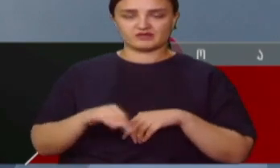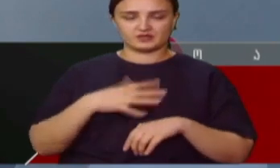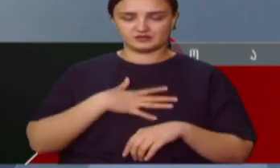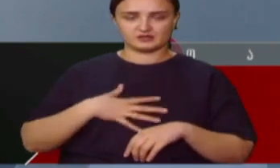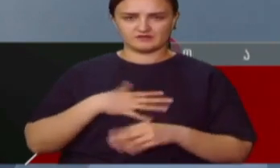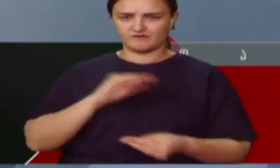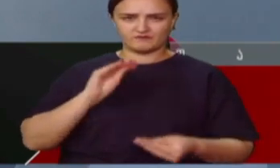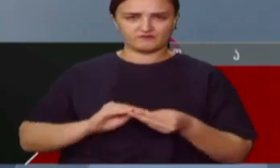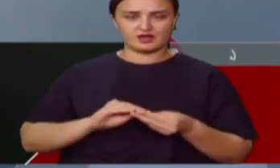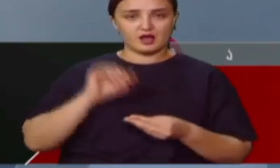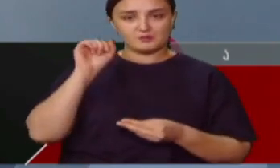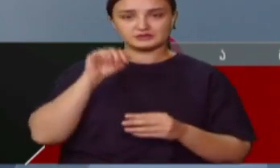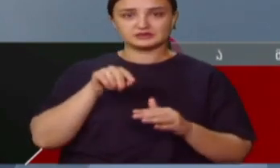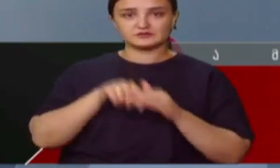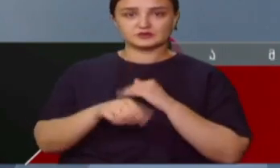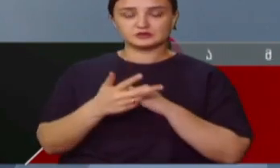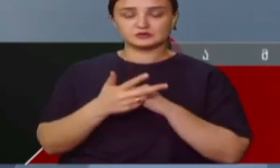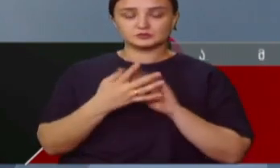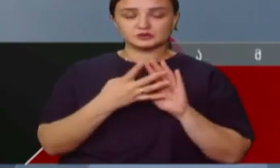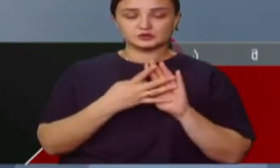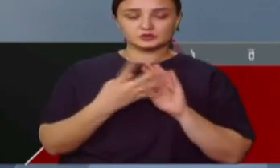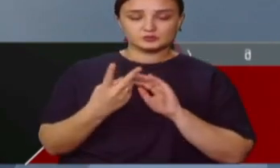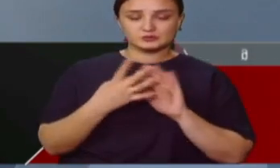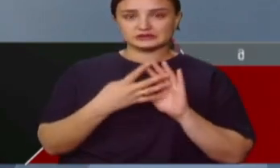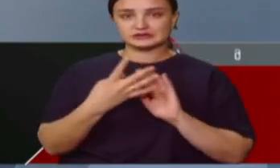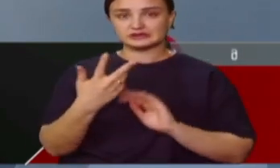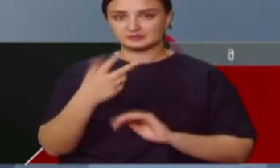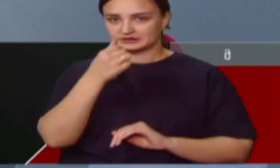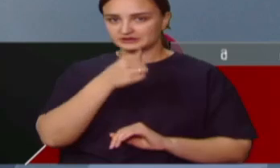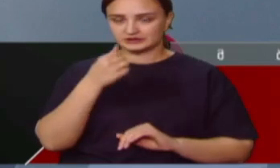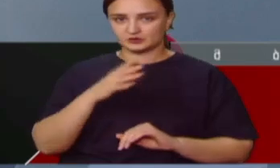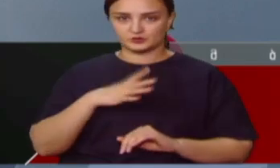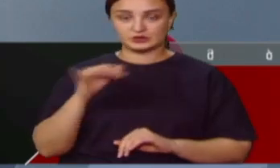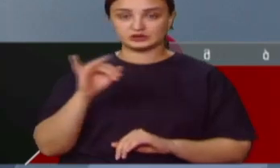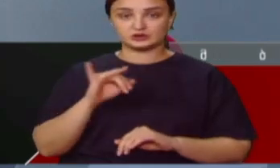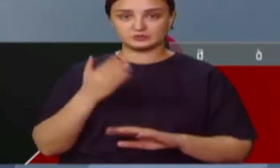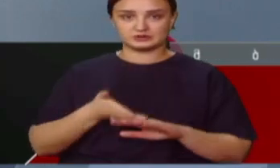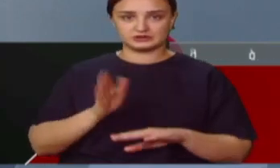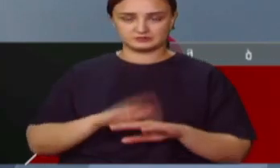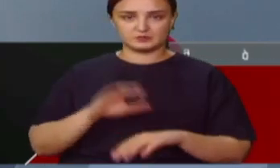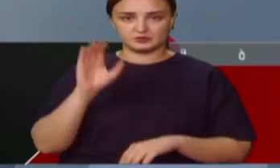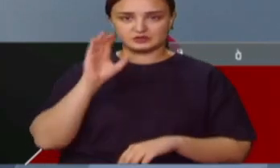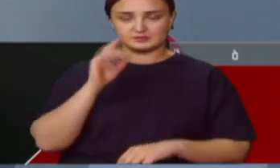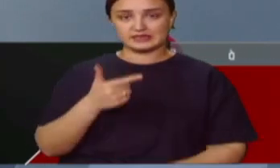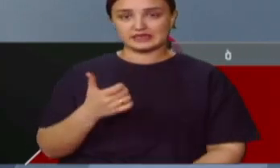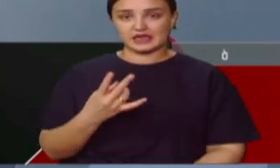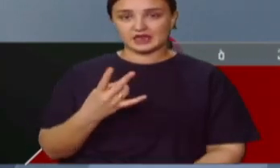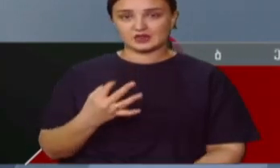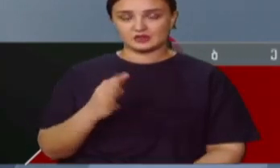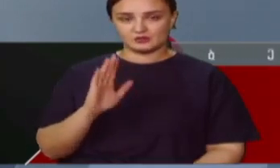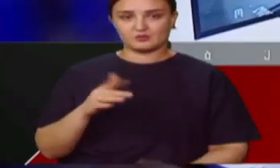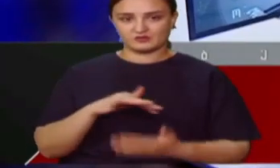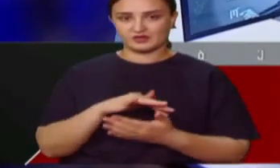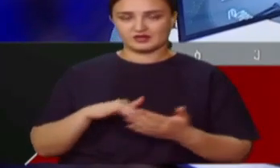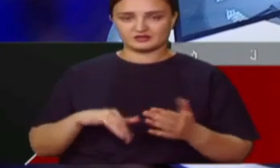რომლებიც აფხაზეთიდან დევნილებმა 92-93 წლებში გამოიარეს. ისტორიები ძიმედ მოსასმენია. გენო ოსიყმაშვილი